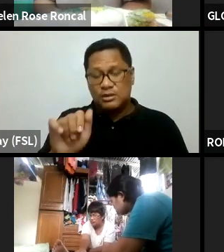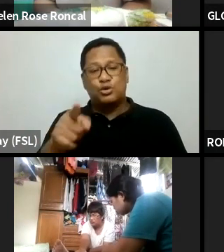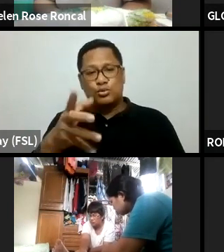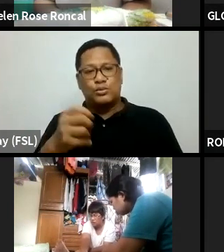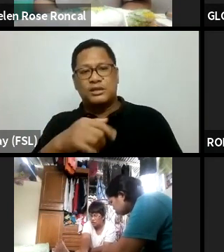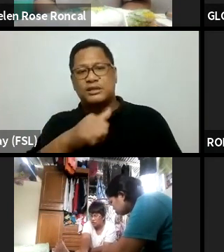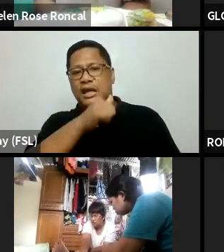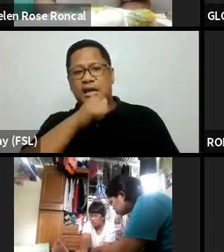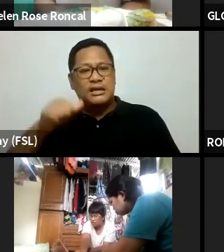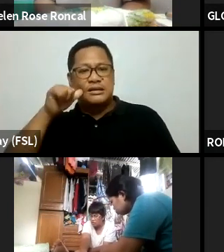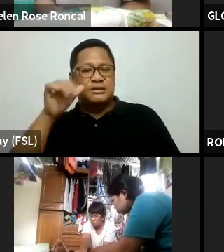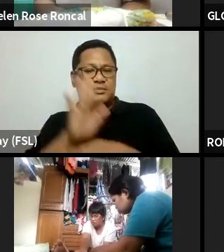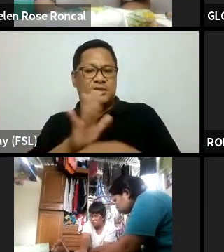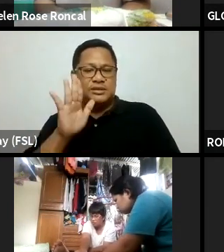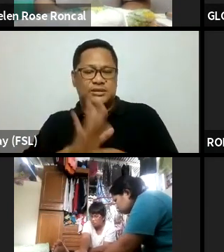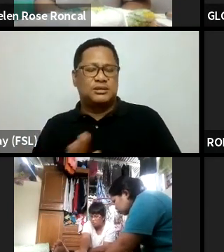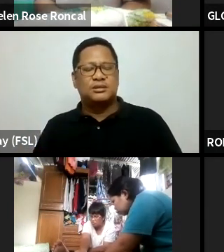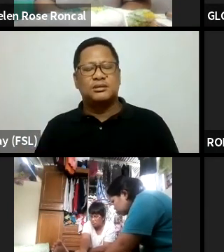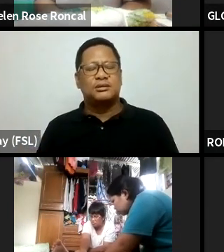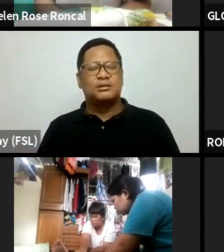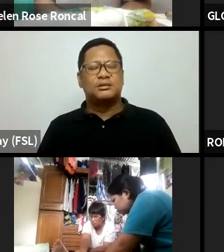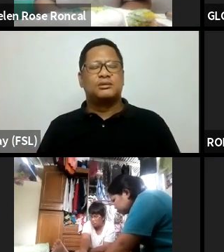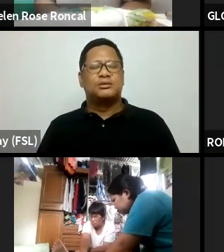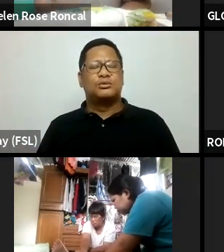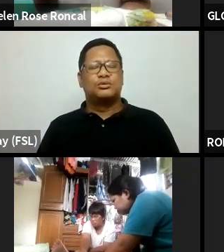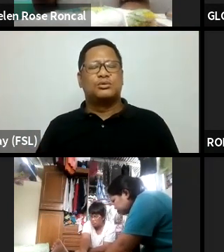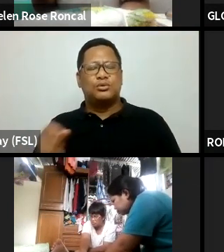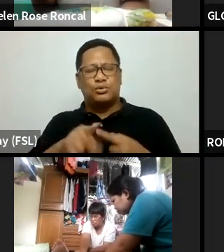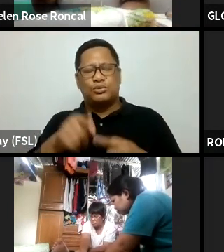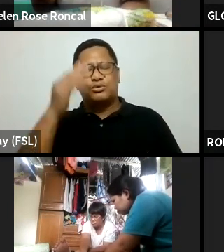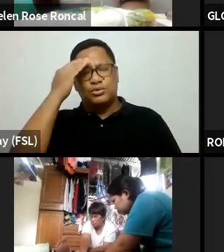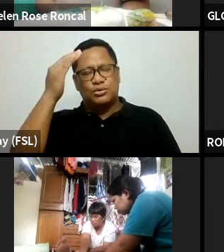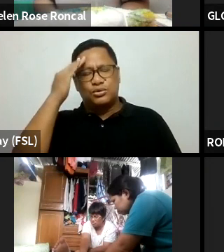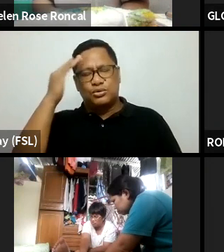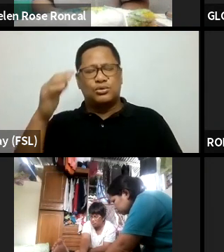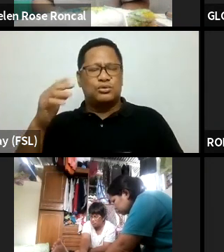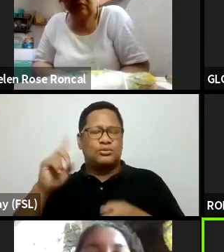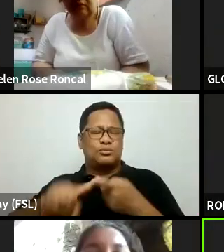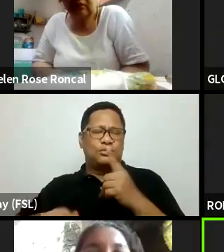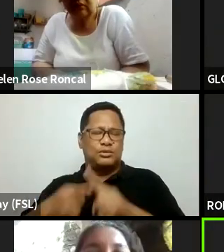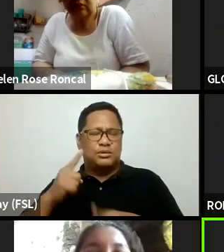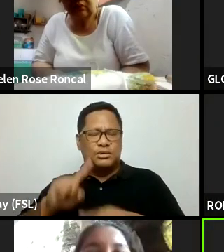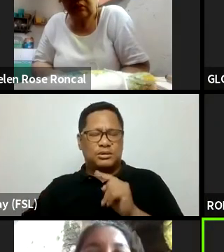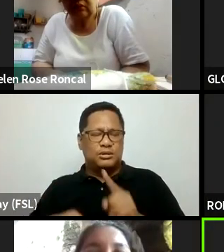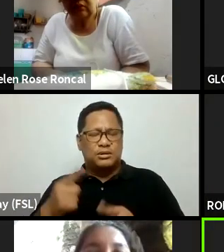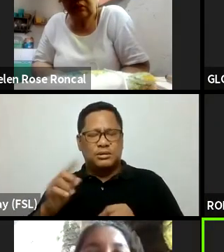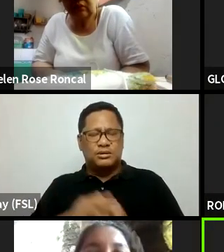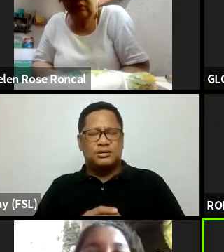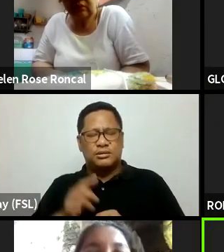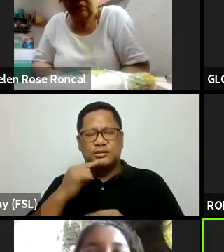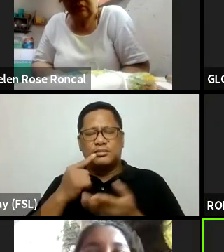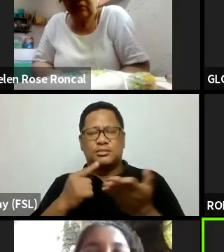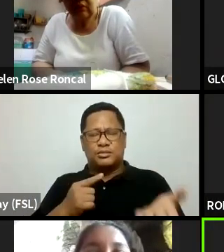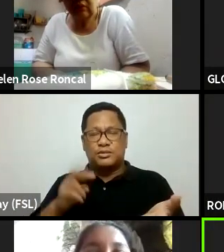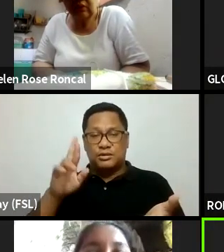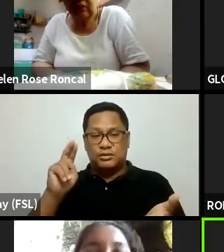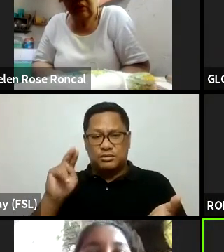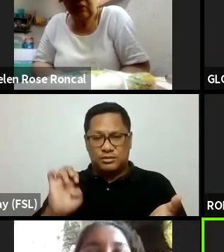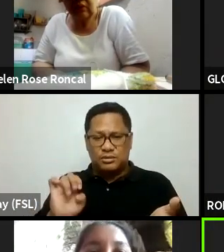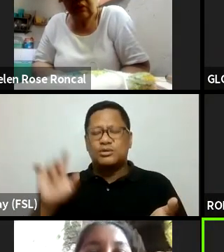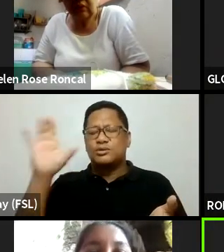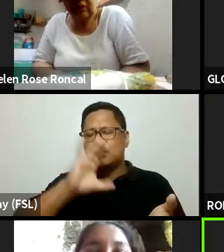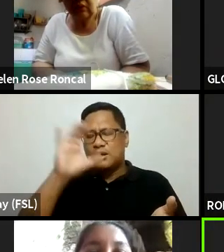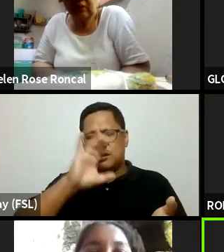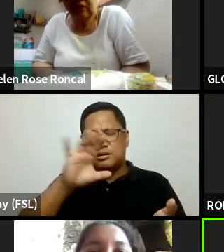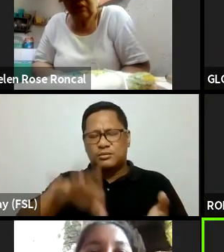mag-agribusiness, or may kilala kayo ng ano si Rene ang hanapin